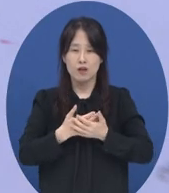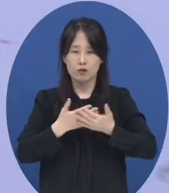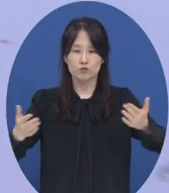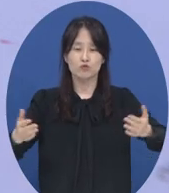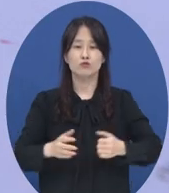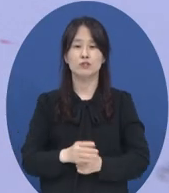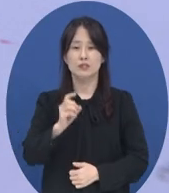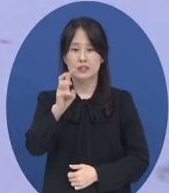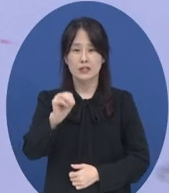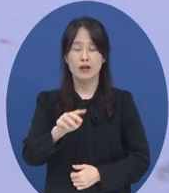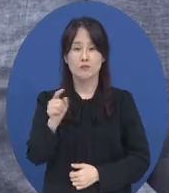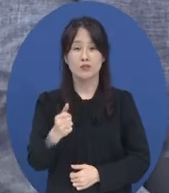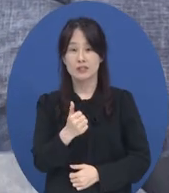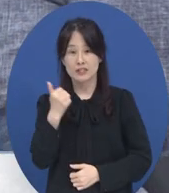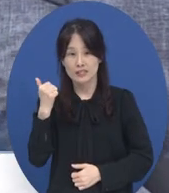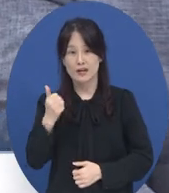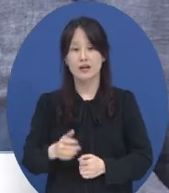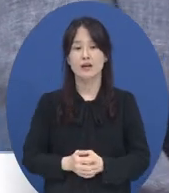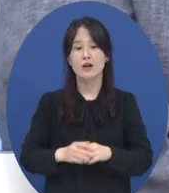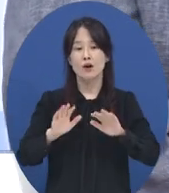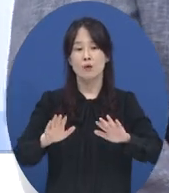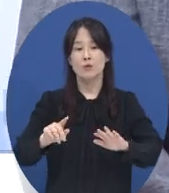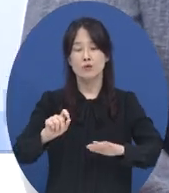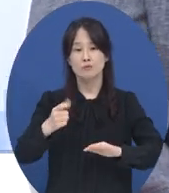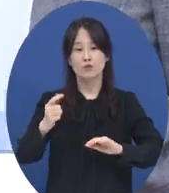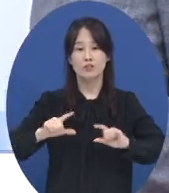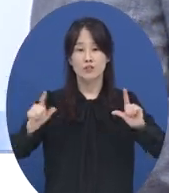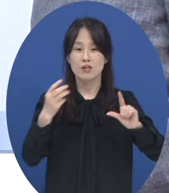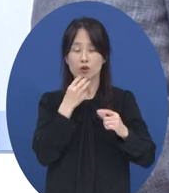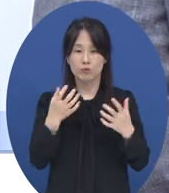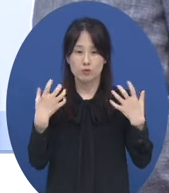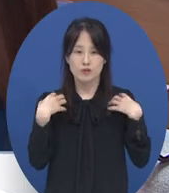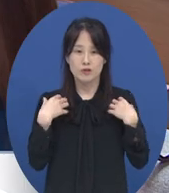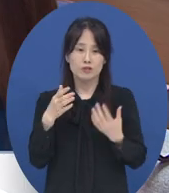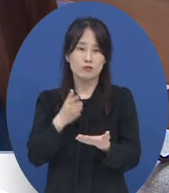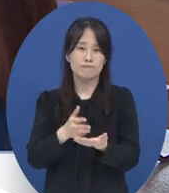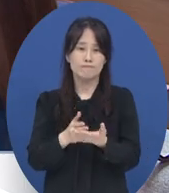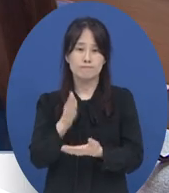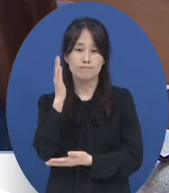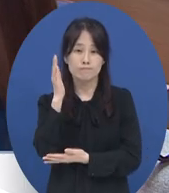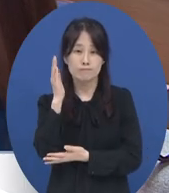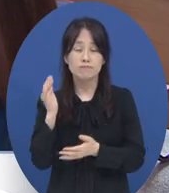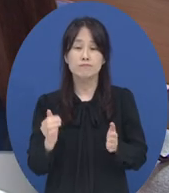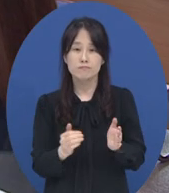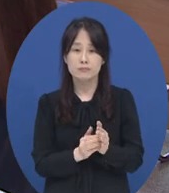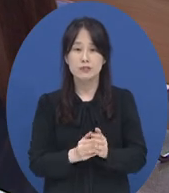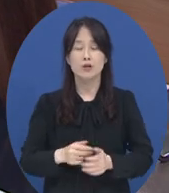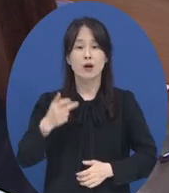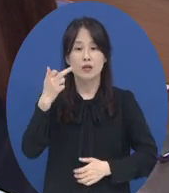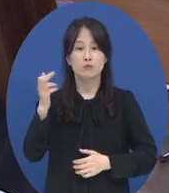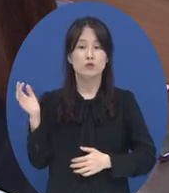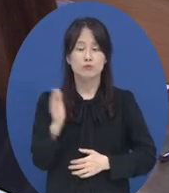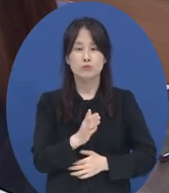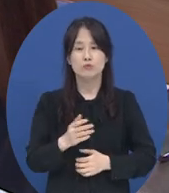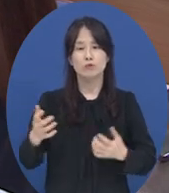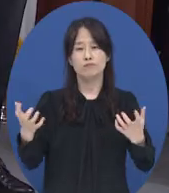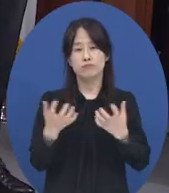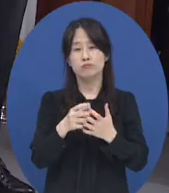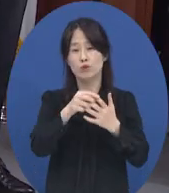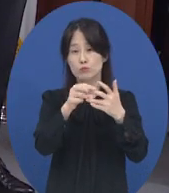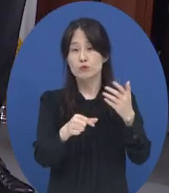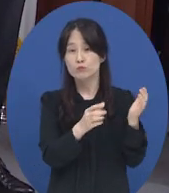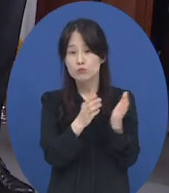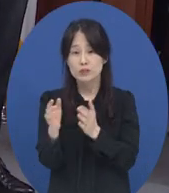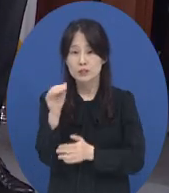DMZ. 경기도가 16일 오늘 경기도청에서 공동 기자회견을 열고 오는 17일부터 풍성한 프로그램과